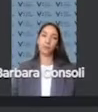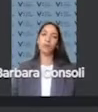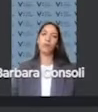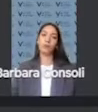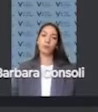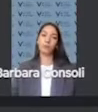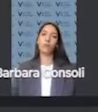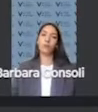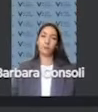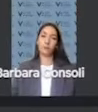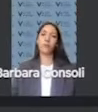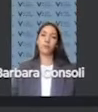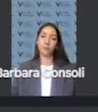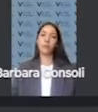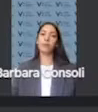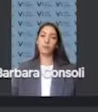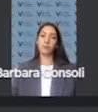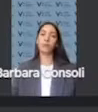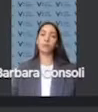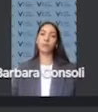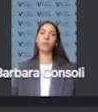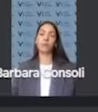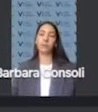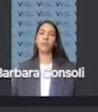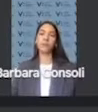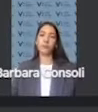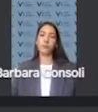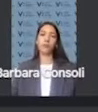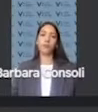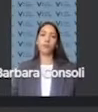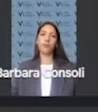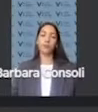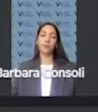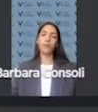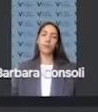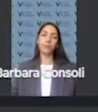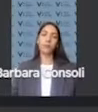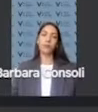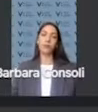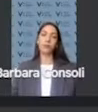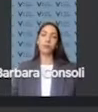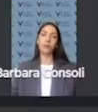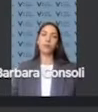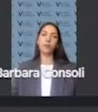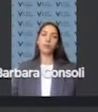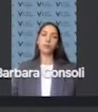diciamo, ancorché blasonato, però, diciamo,